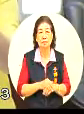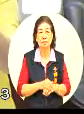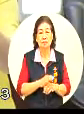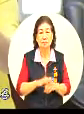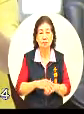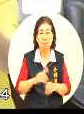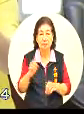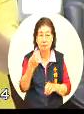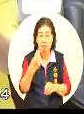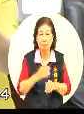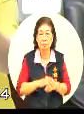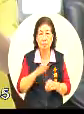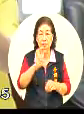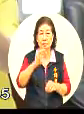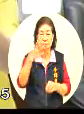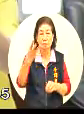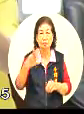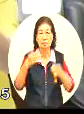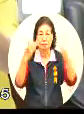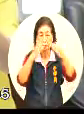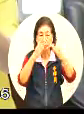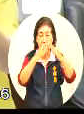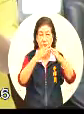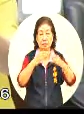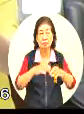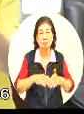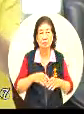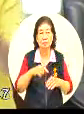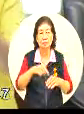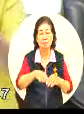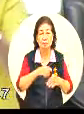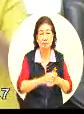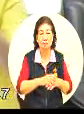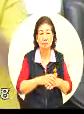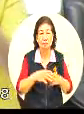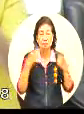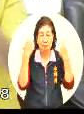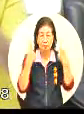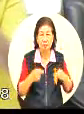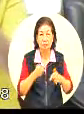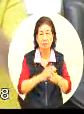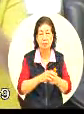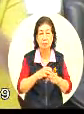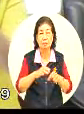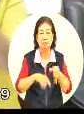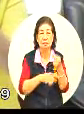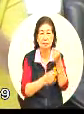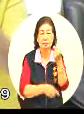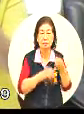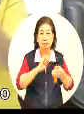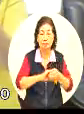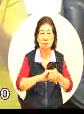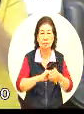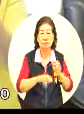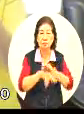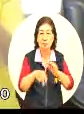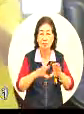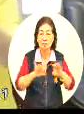原先三十四户的住户哦，他原有的法定空地，原有的法定空地哦，